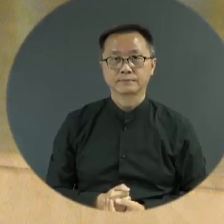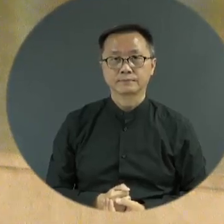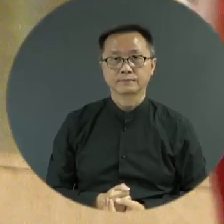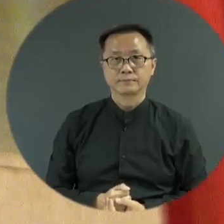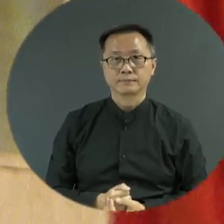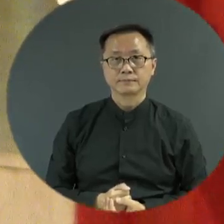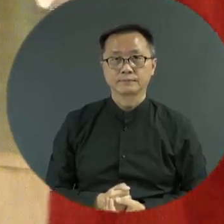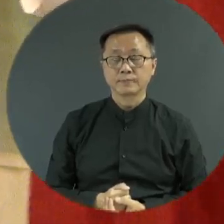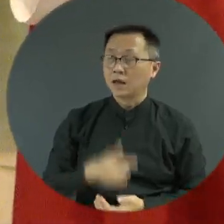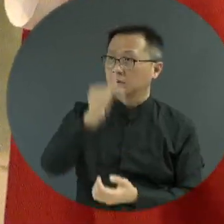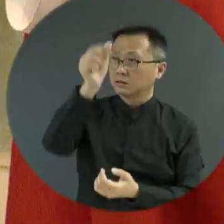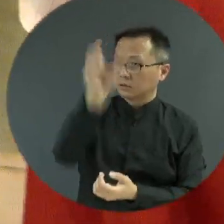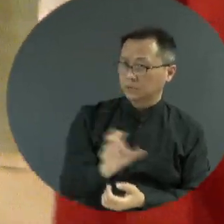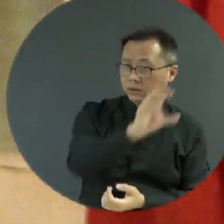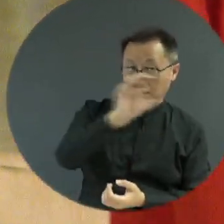十字架